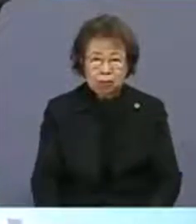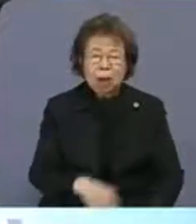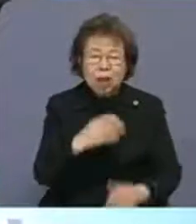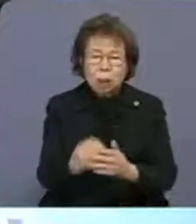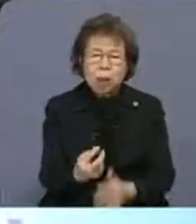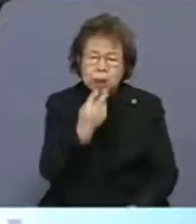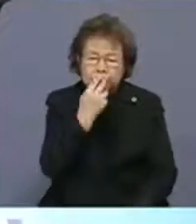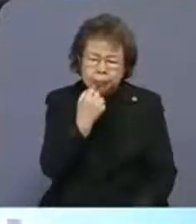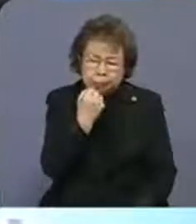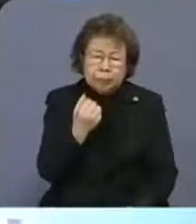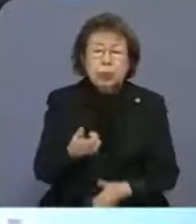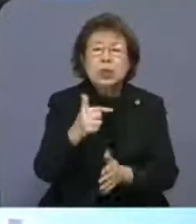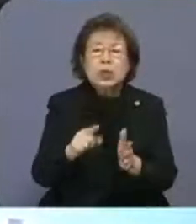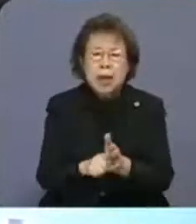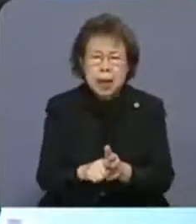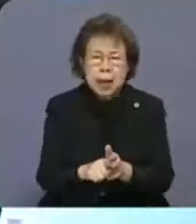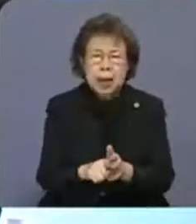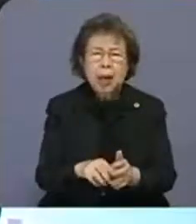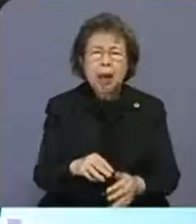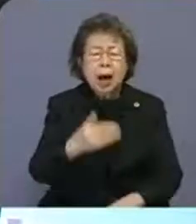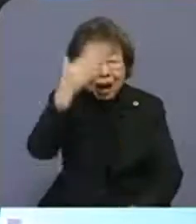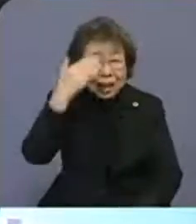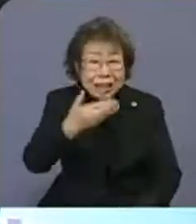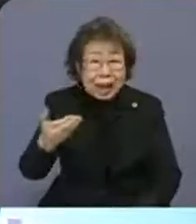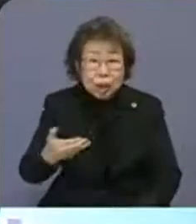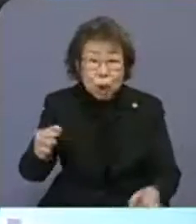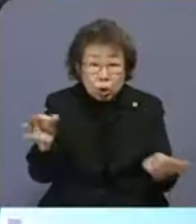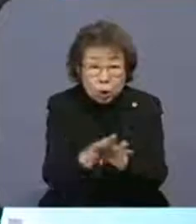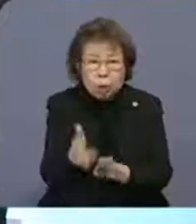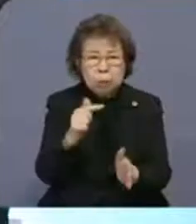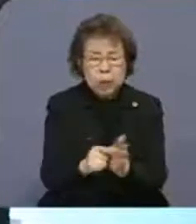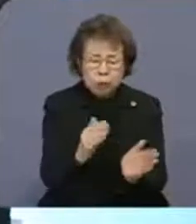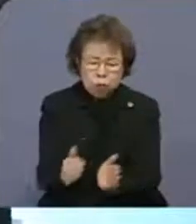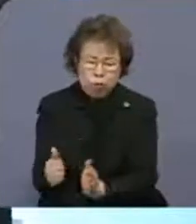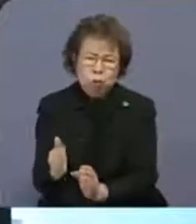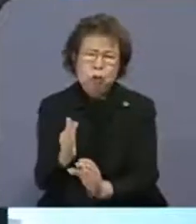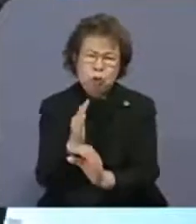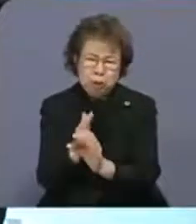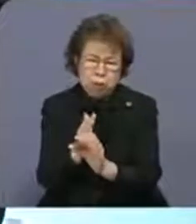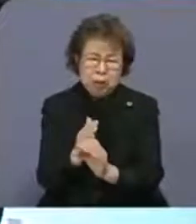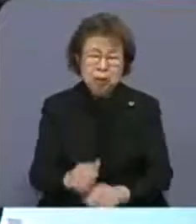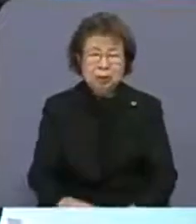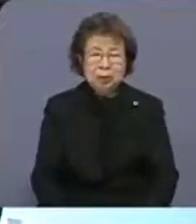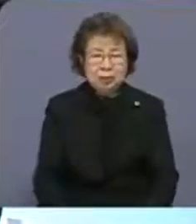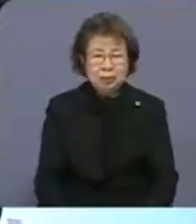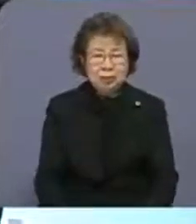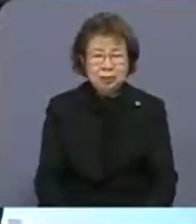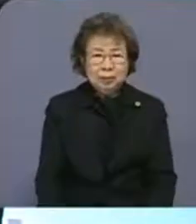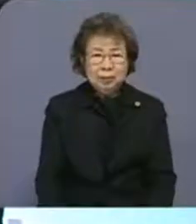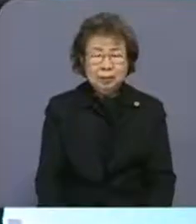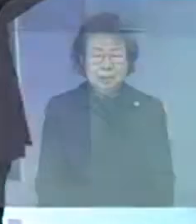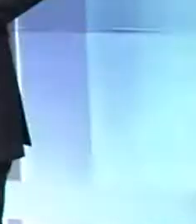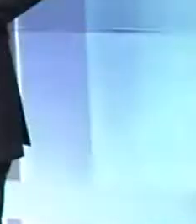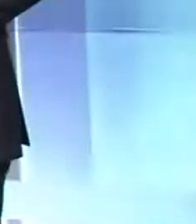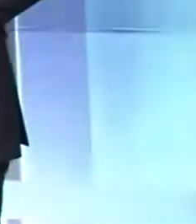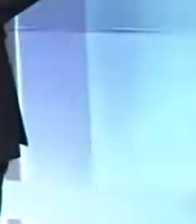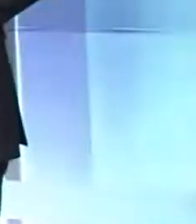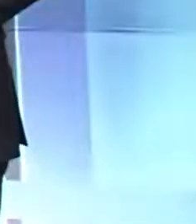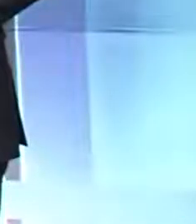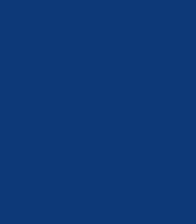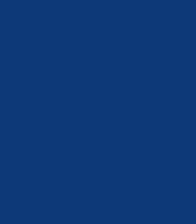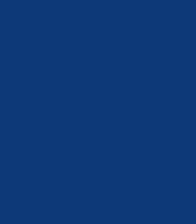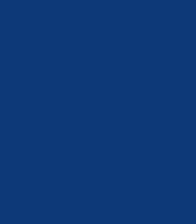생존의 문제로 다가온 탄소중립 에 db 에 할 때입니다 지금까지 경제 머니 얻습니다